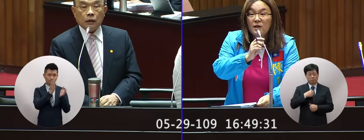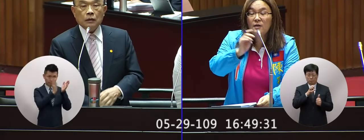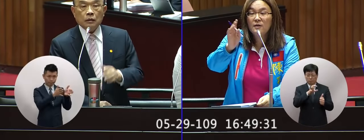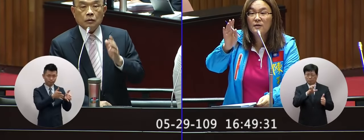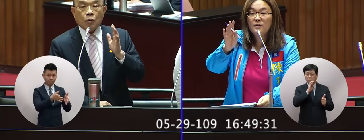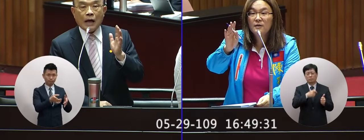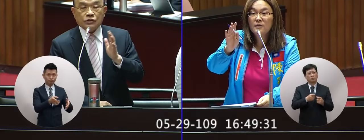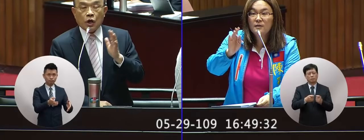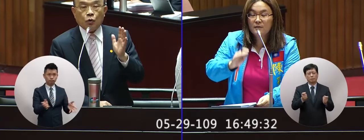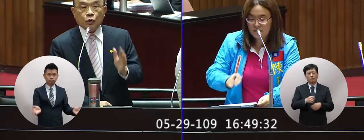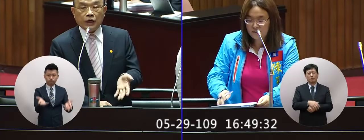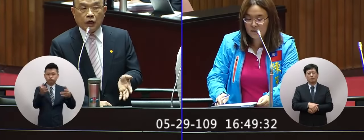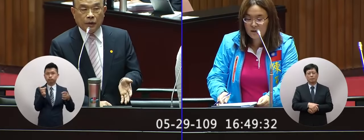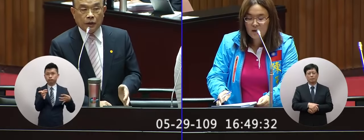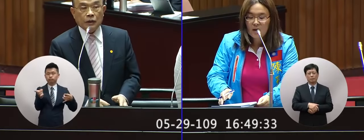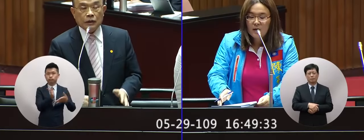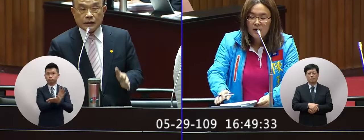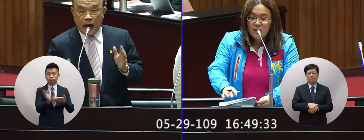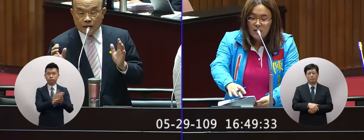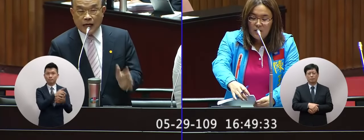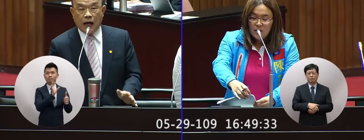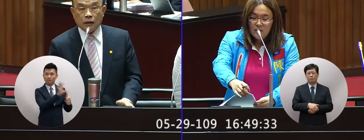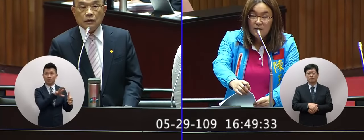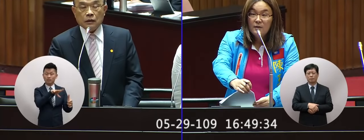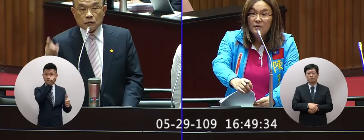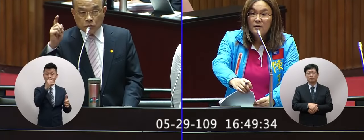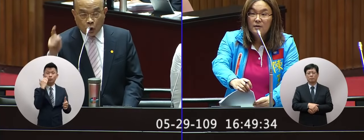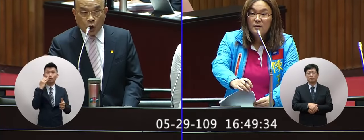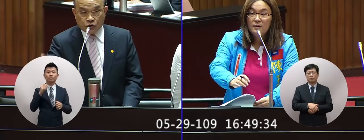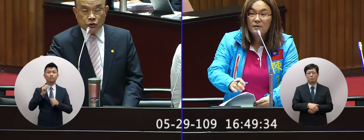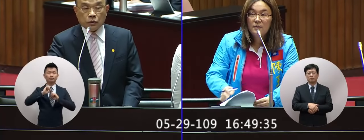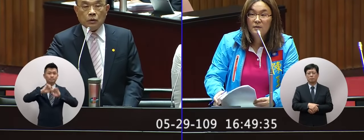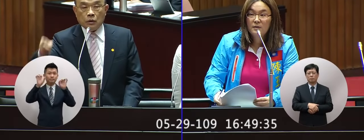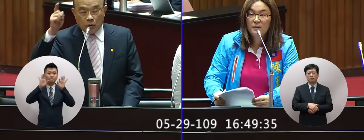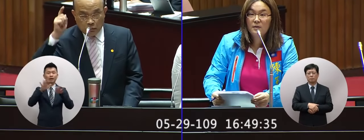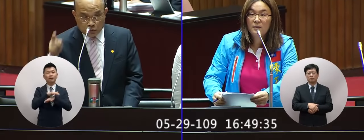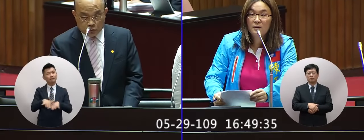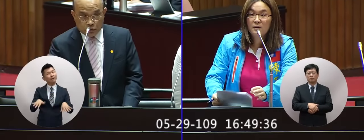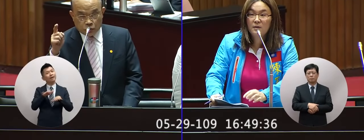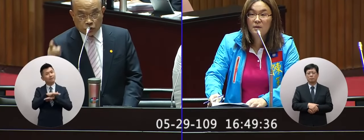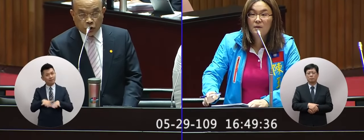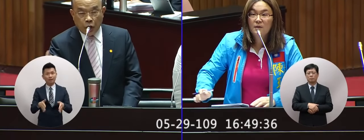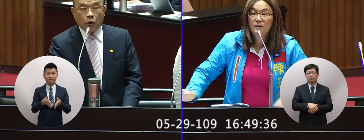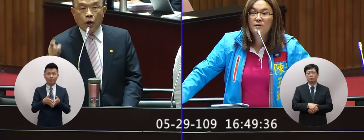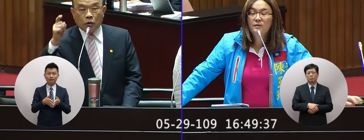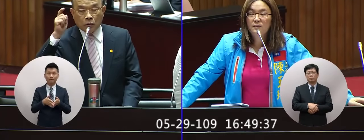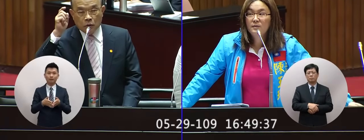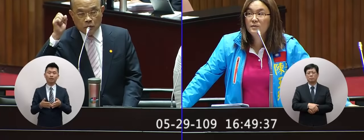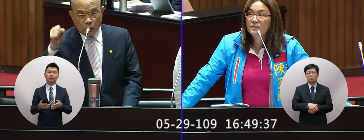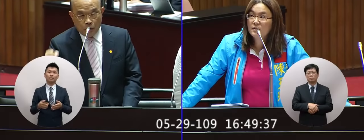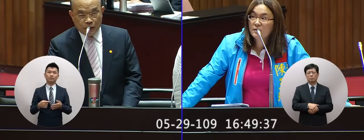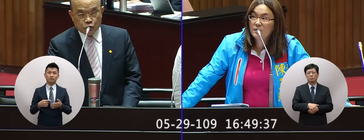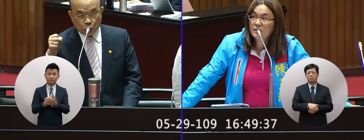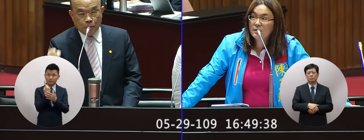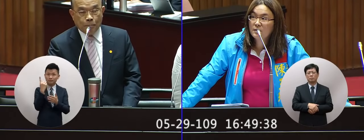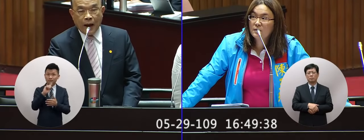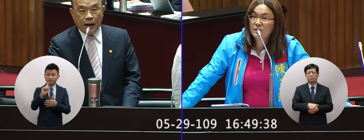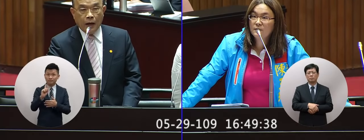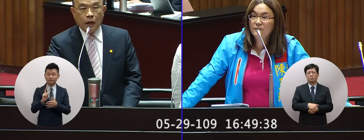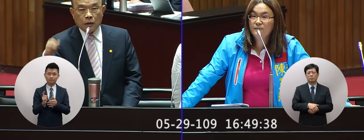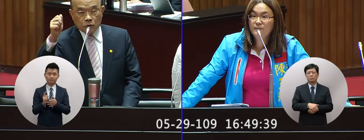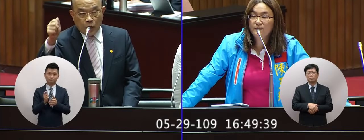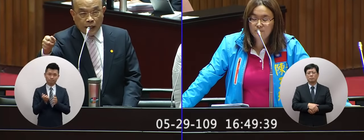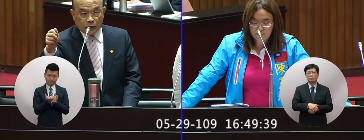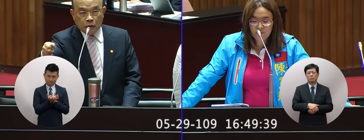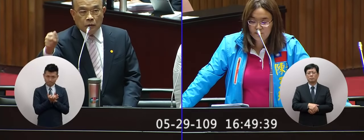责已经谴责。 光只有呼吁和平，常常都是只有用我们准